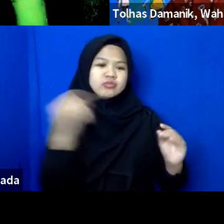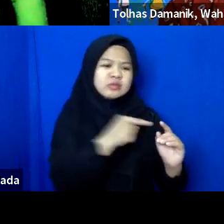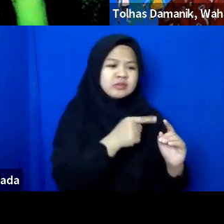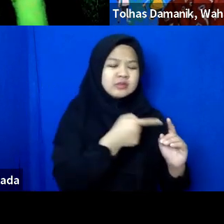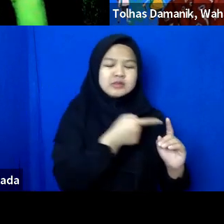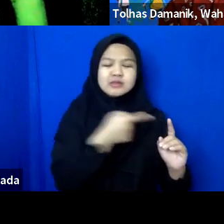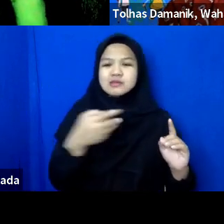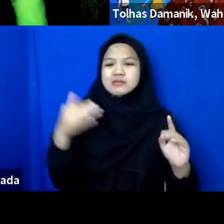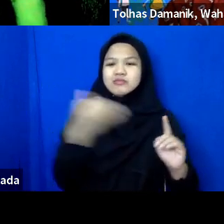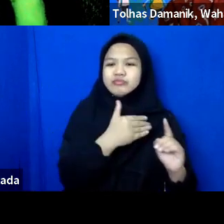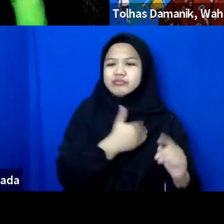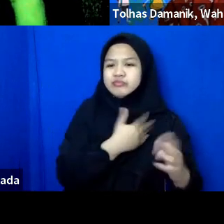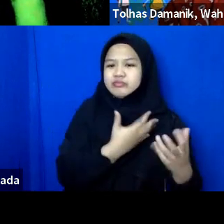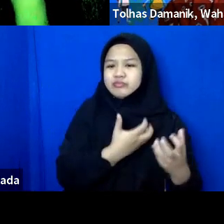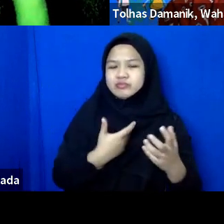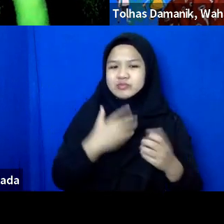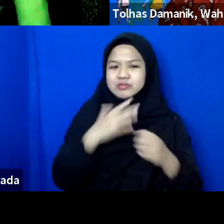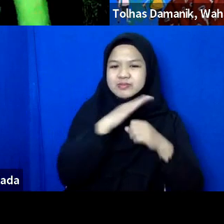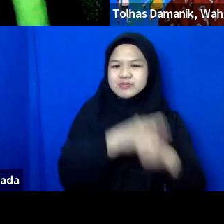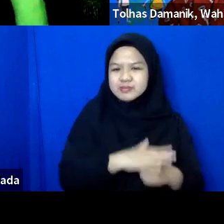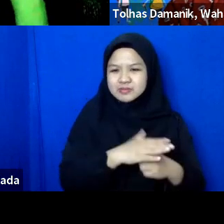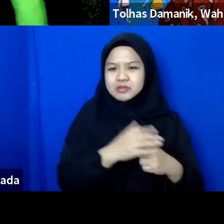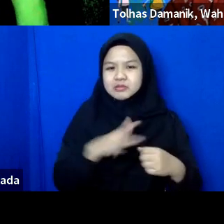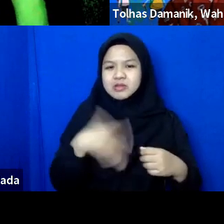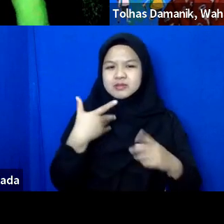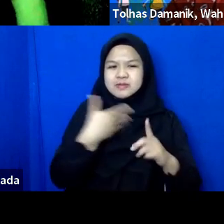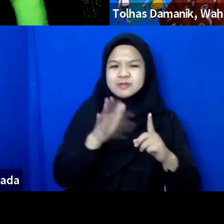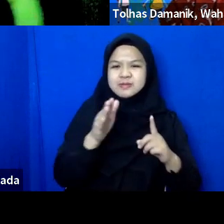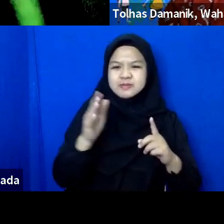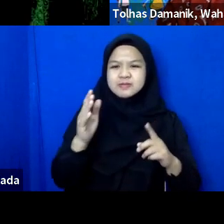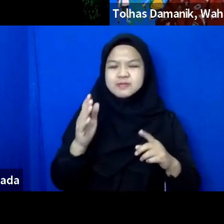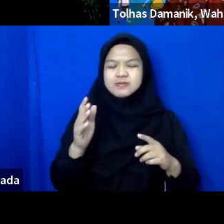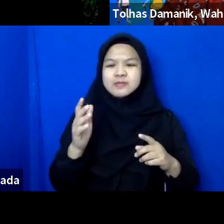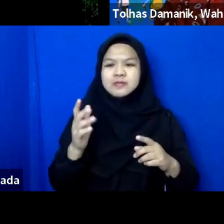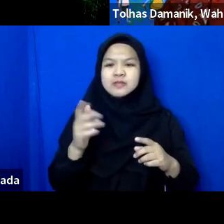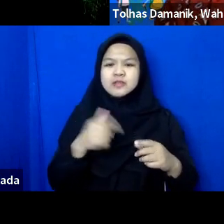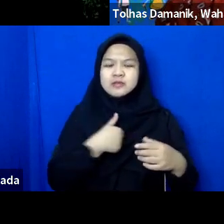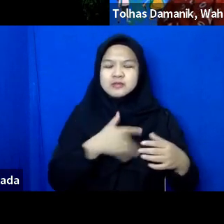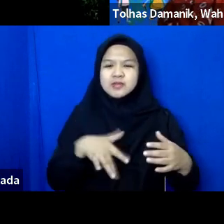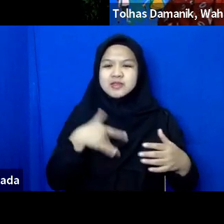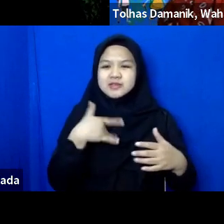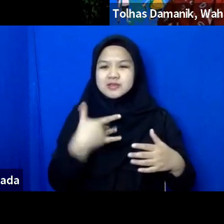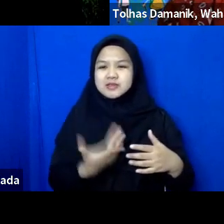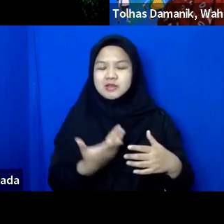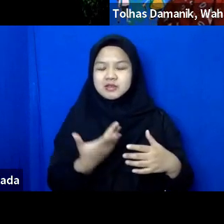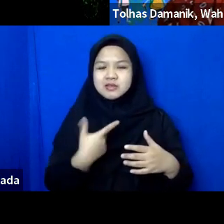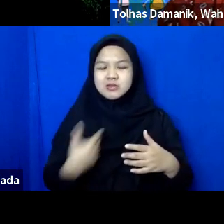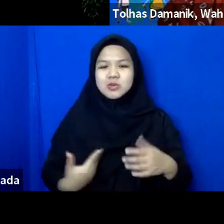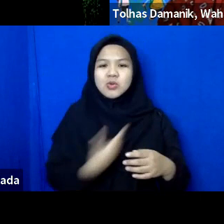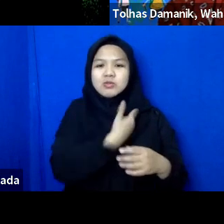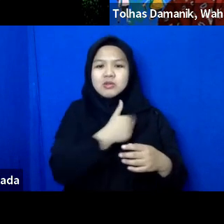merasa tersakiti merasa didholimi merasa dilecehkan dan merasa dikorbankan